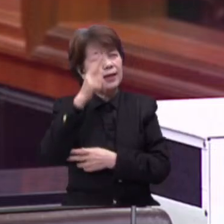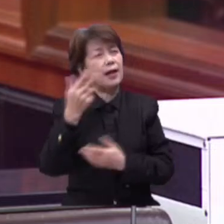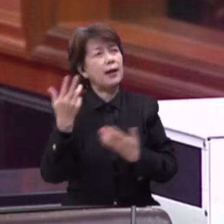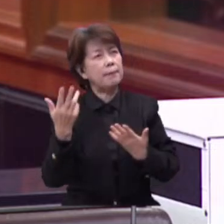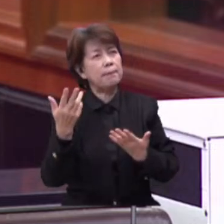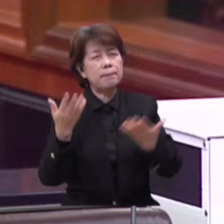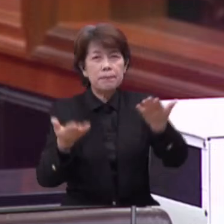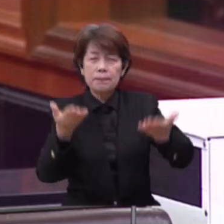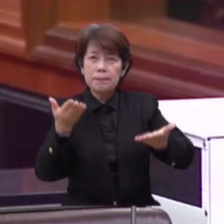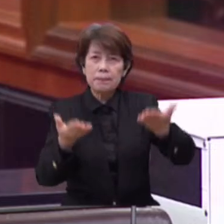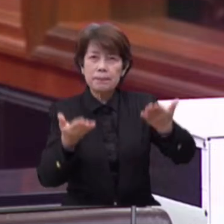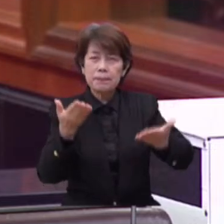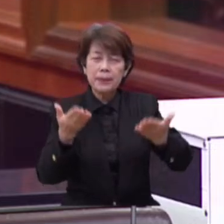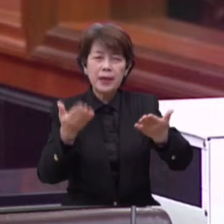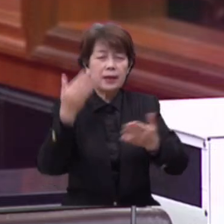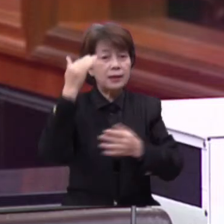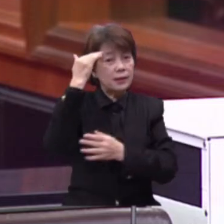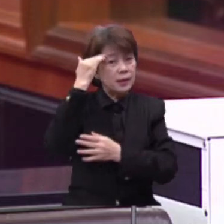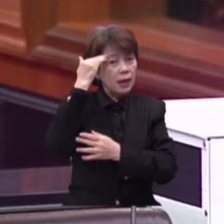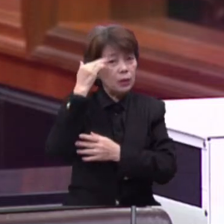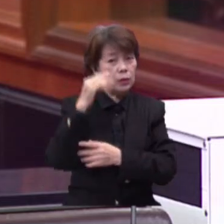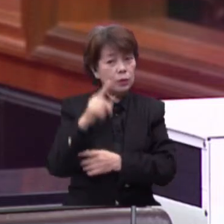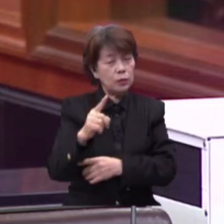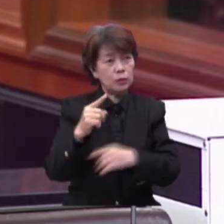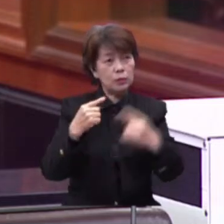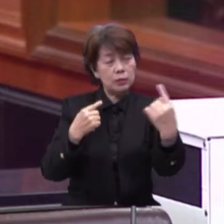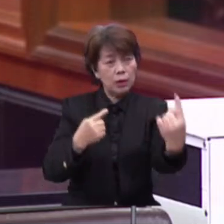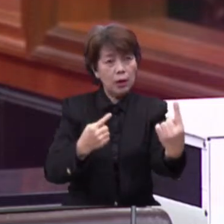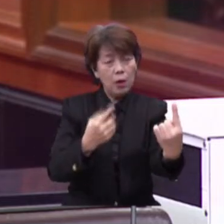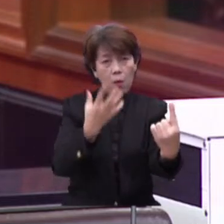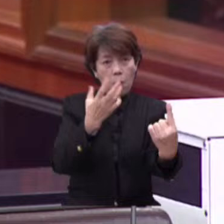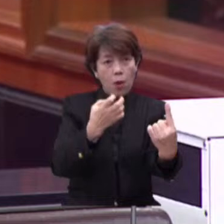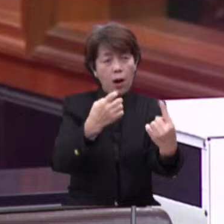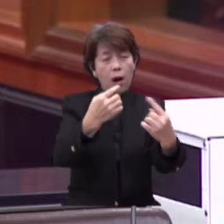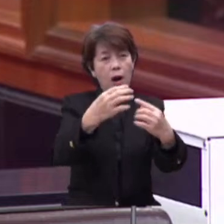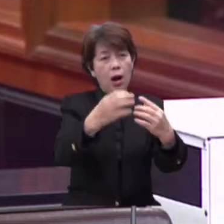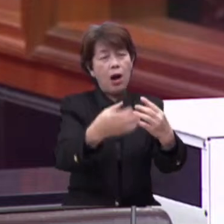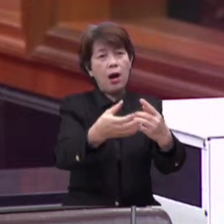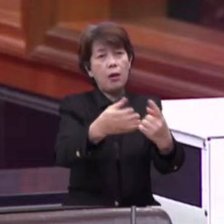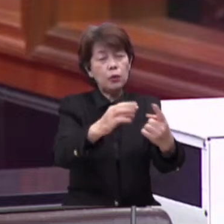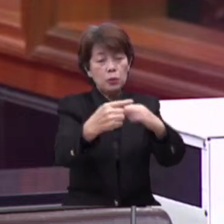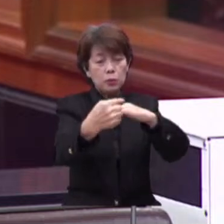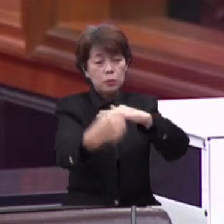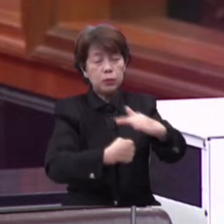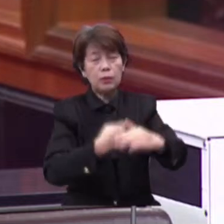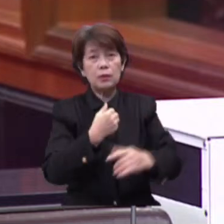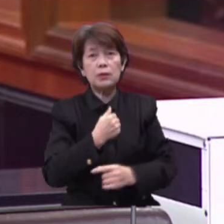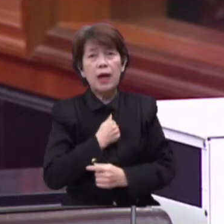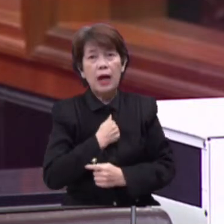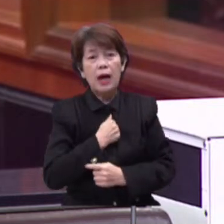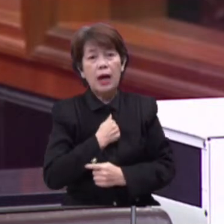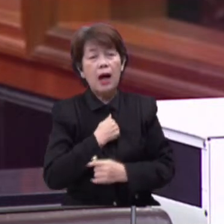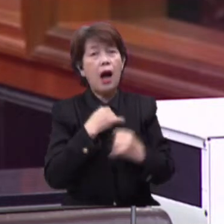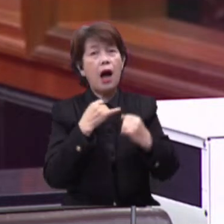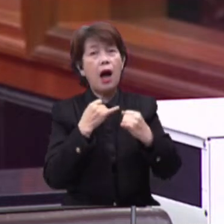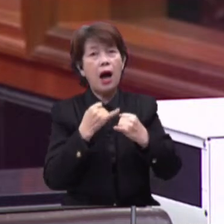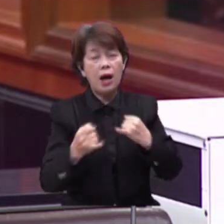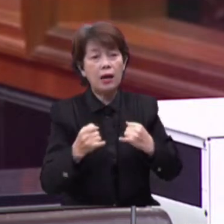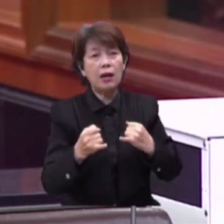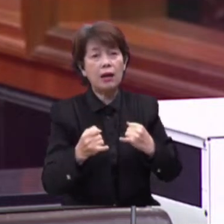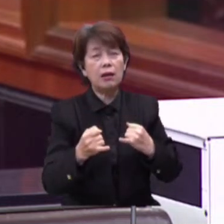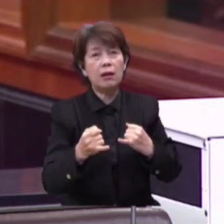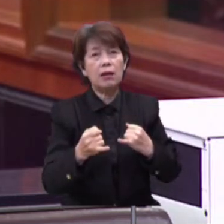mengetahui seseorang yang ingin bunuh diri dan akhirnya berjaya bunuh diri dan perubahan ini kalau